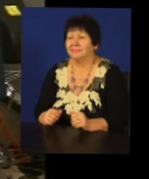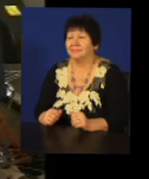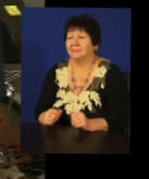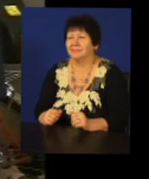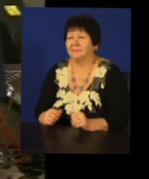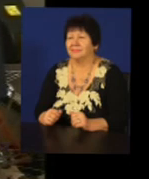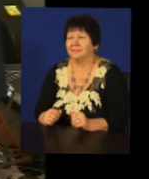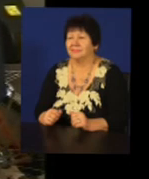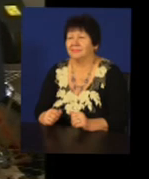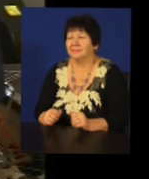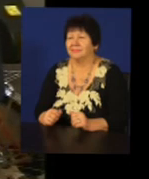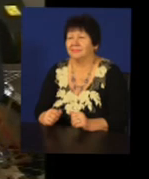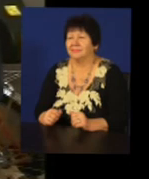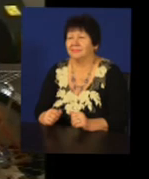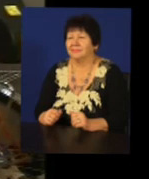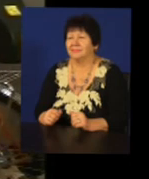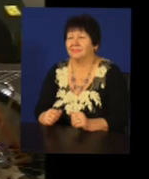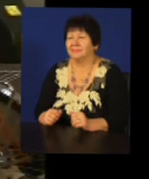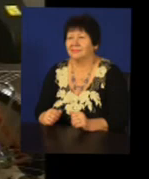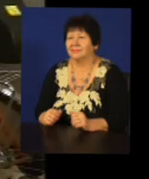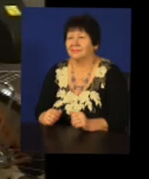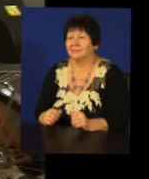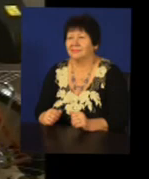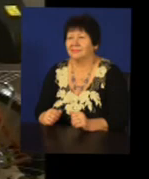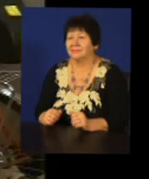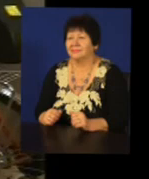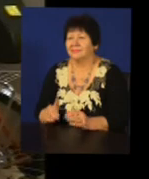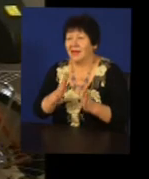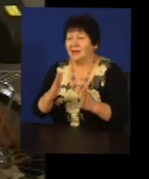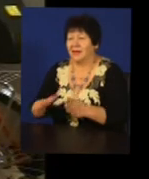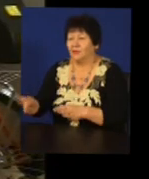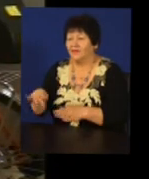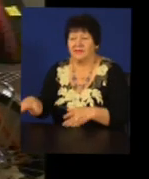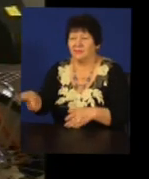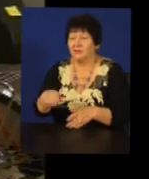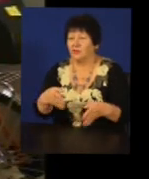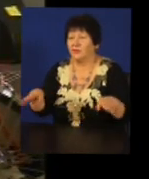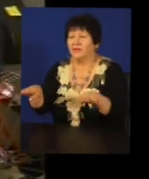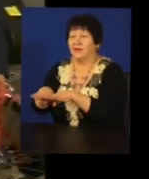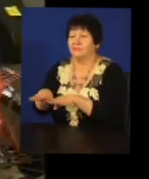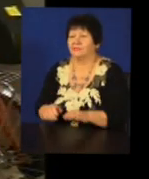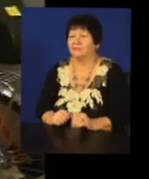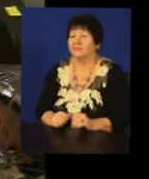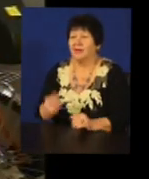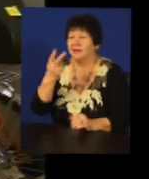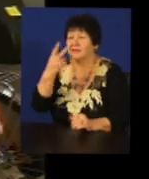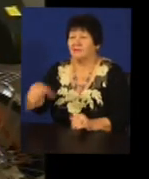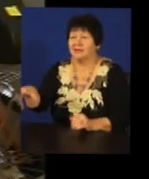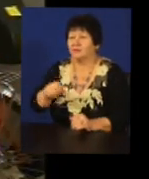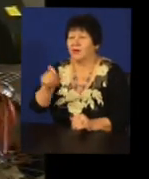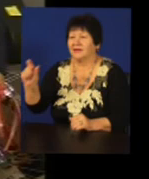acolo, dacă nu vă supărați că... Nu mă supăr, da, doamne, da. Ferește, regulile sunt reguli pentru toți. Da, mâine să le vadă toată